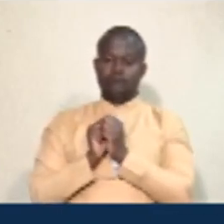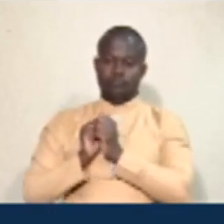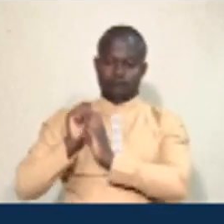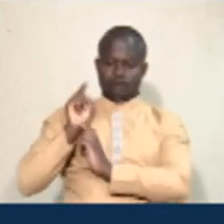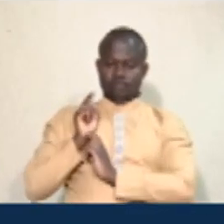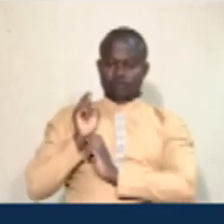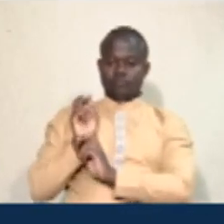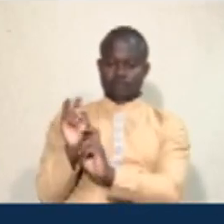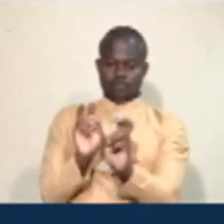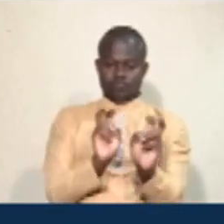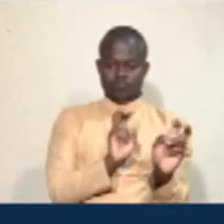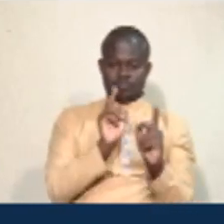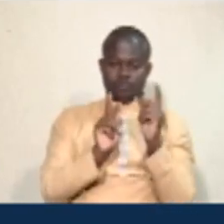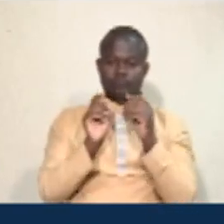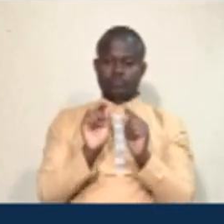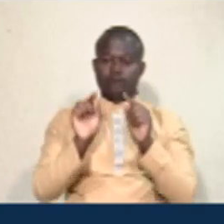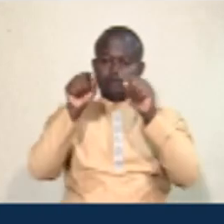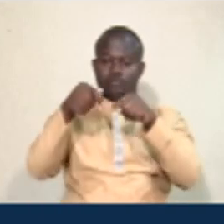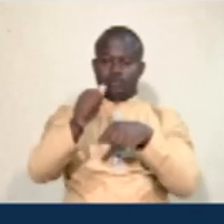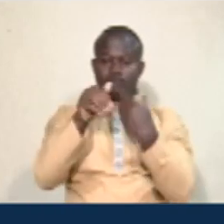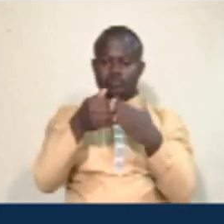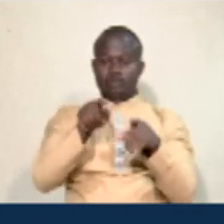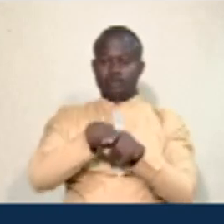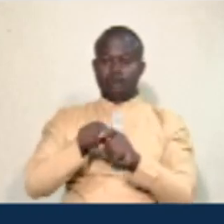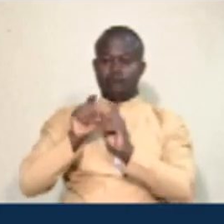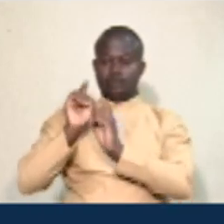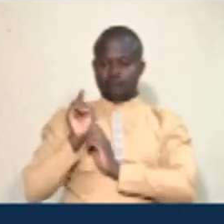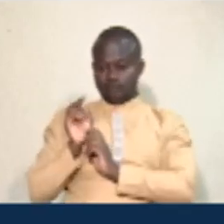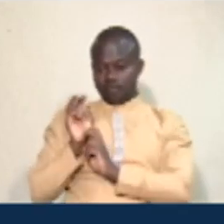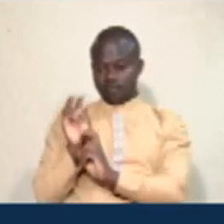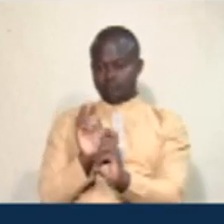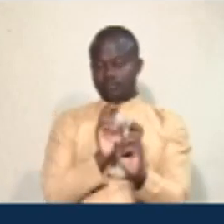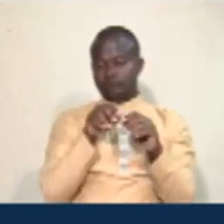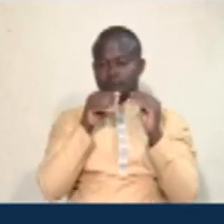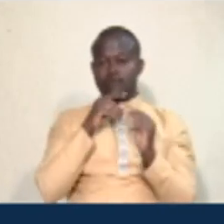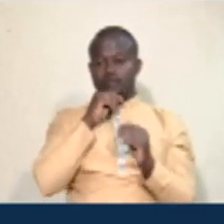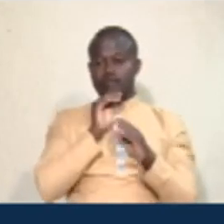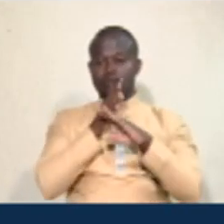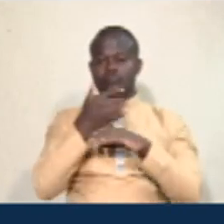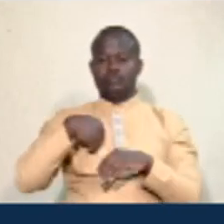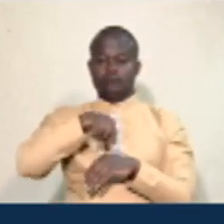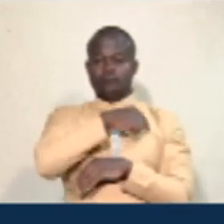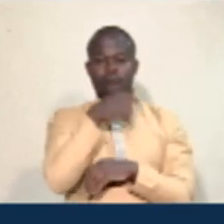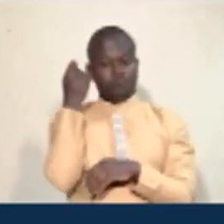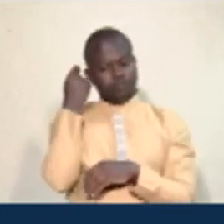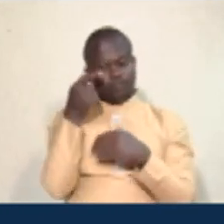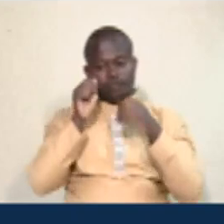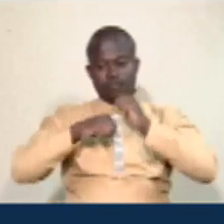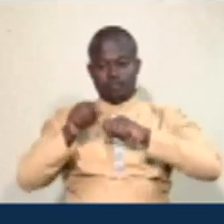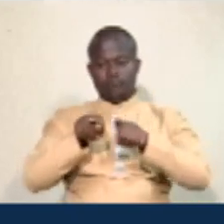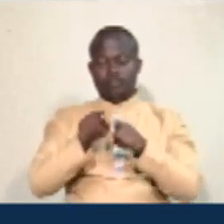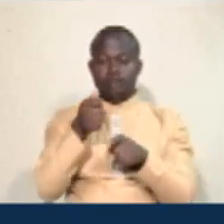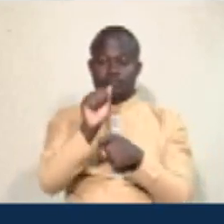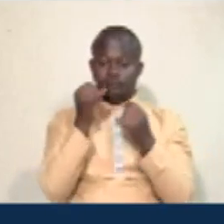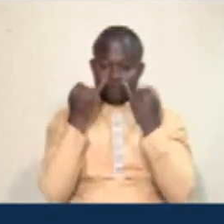umutekano abanyarwanda bambuka iwabo nk'uko ducungira umutekano abakongomani mambuka iwacu. Aya marushanwa nk'uko mwayabonye